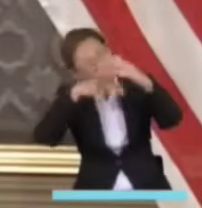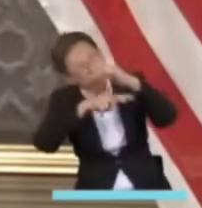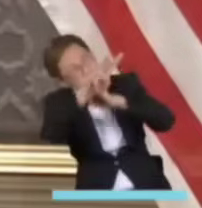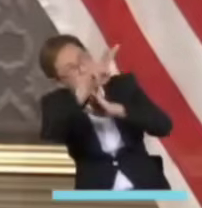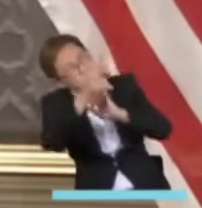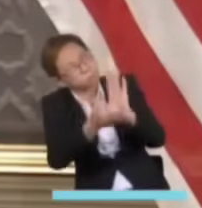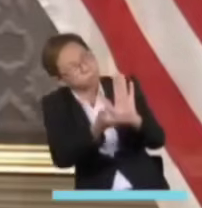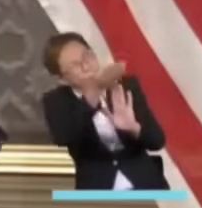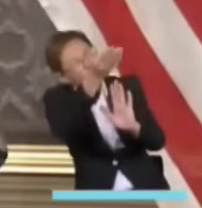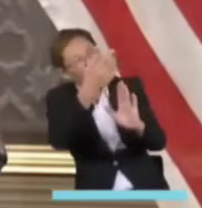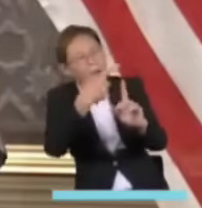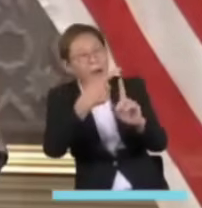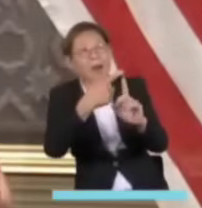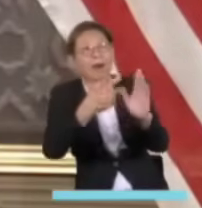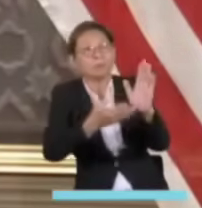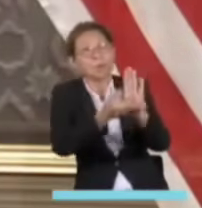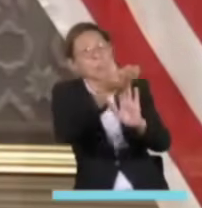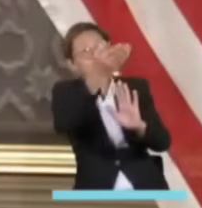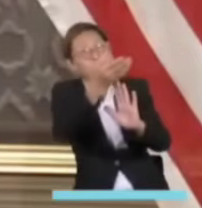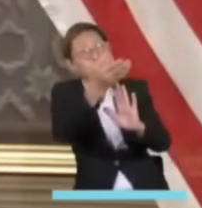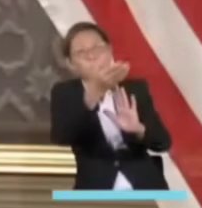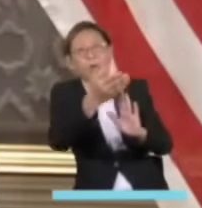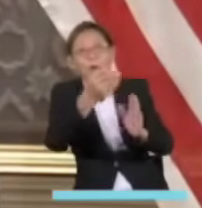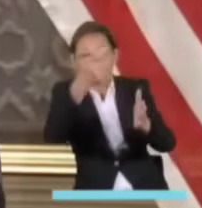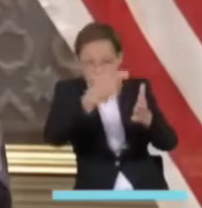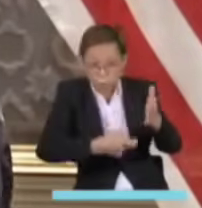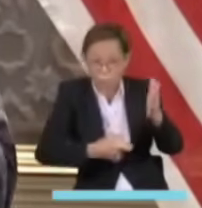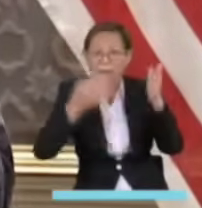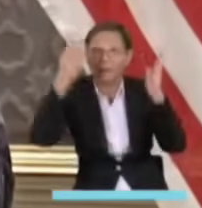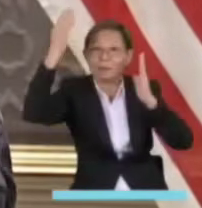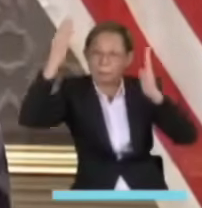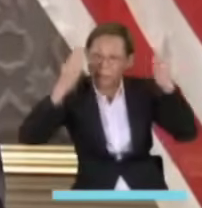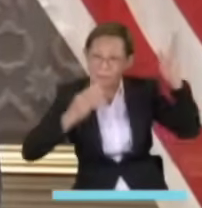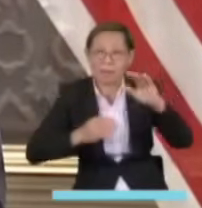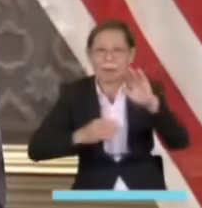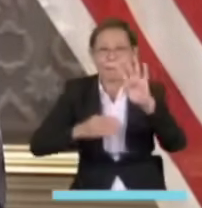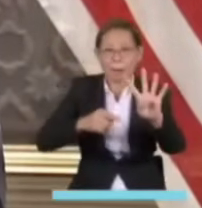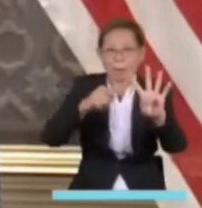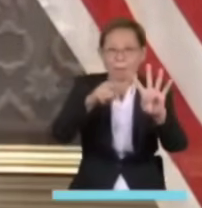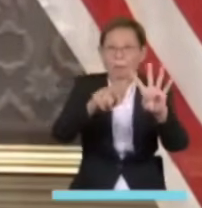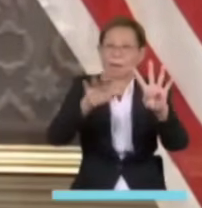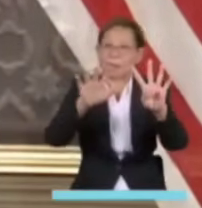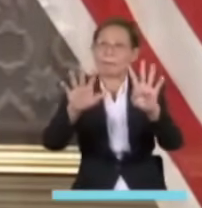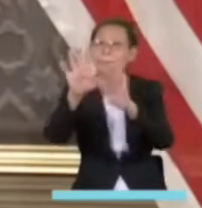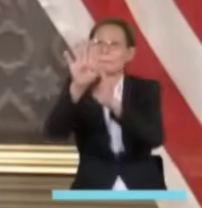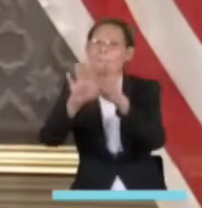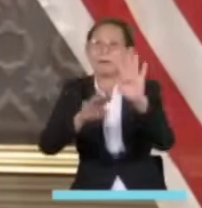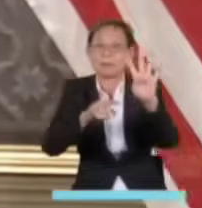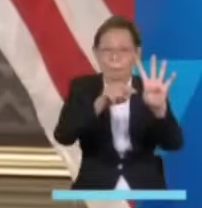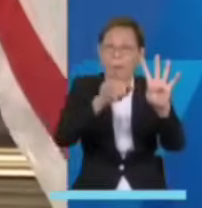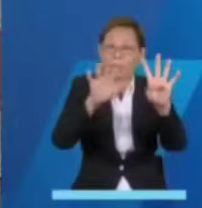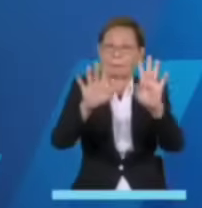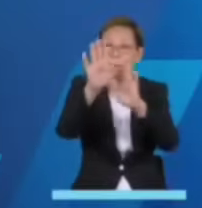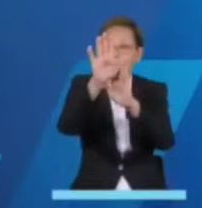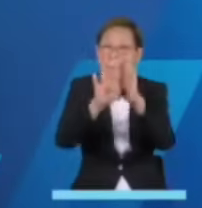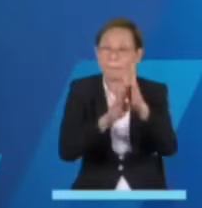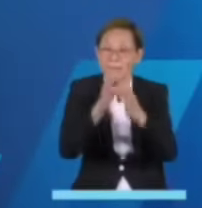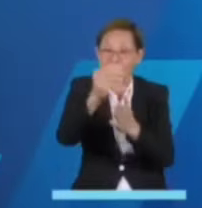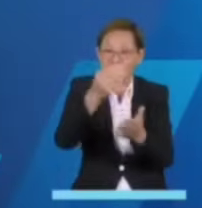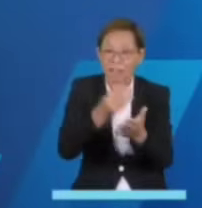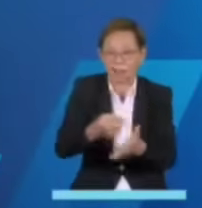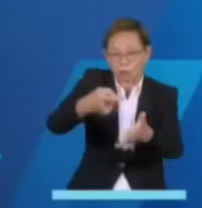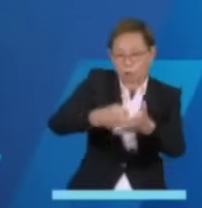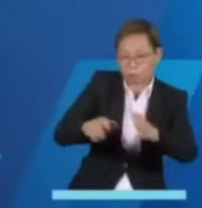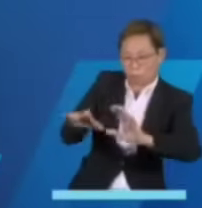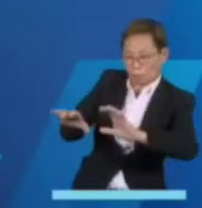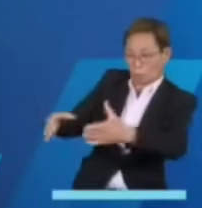mengunjurkan peningkatan dari tindakan ini hasil cukai negara sebanyak 4.5 bilion ringgit. Ini cukai kepada golongan kaya.